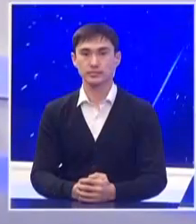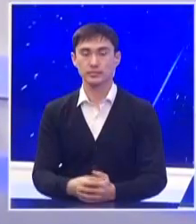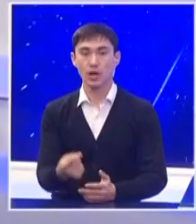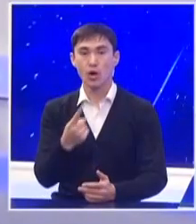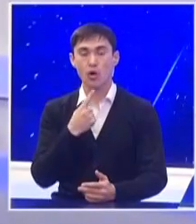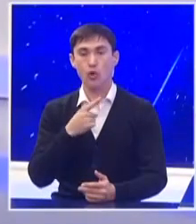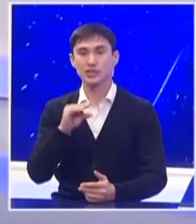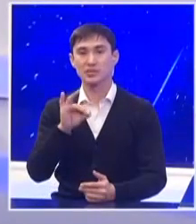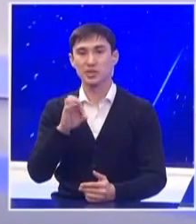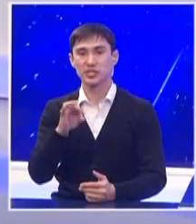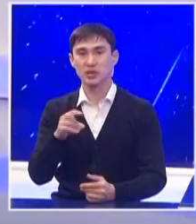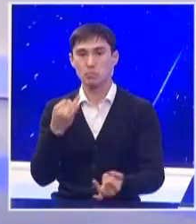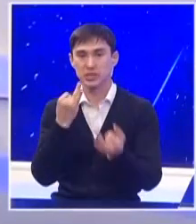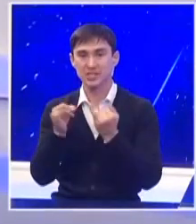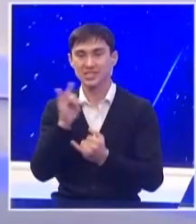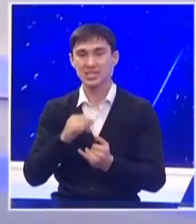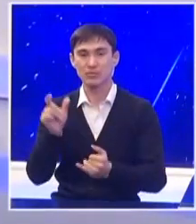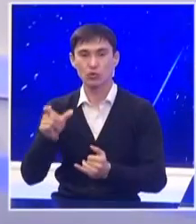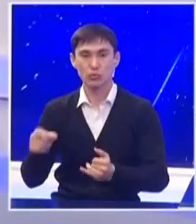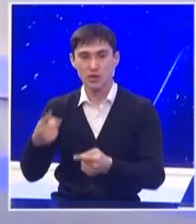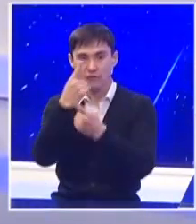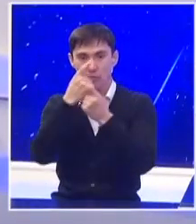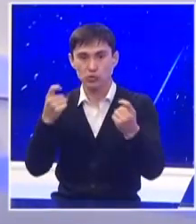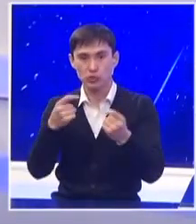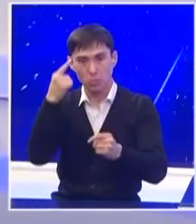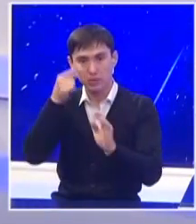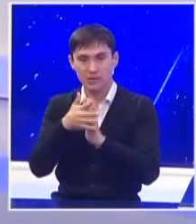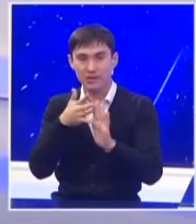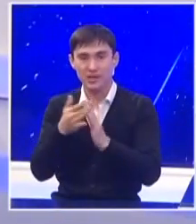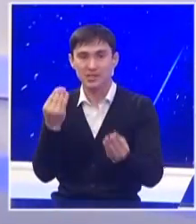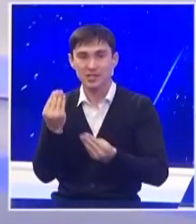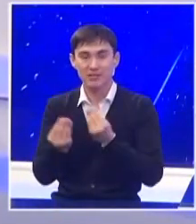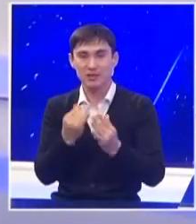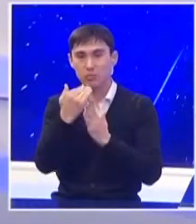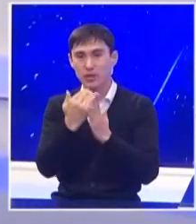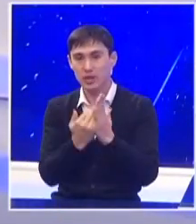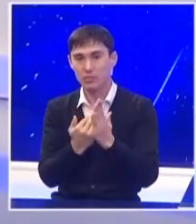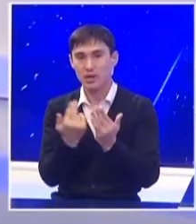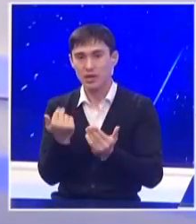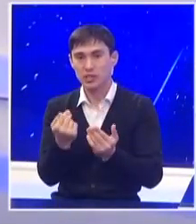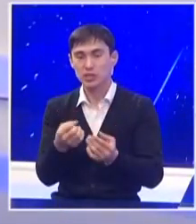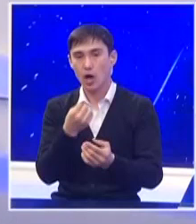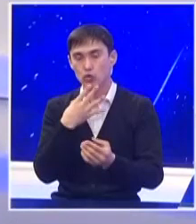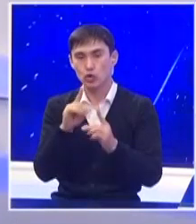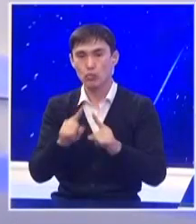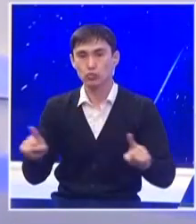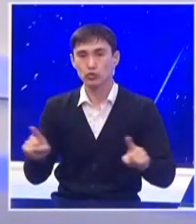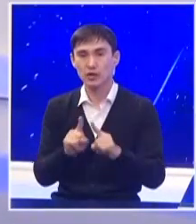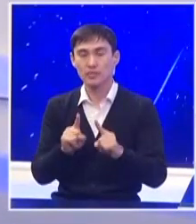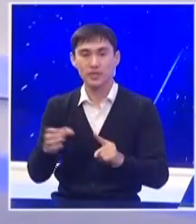Голос Семиречья. Беседы с интересными людьми, информационные, познавательные и развлекательные программы. И, конечно, хорошая